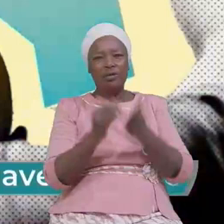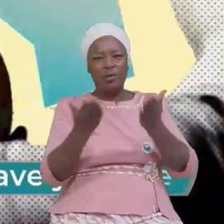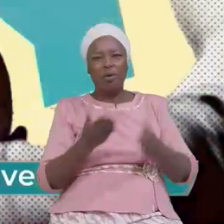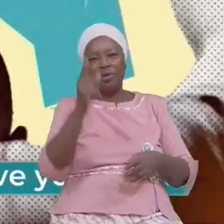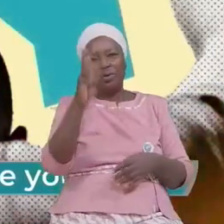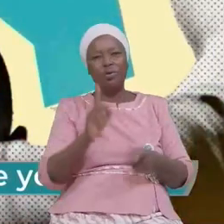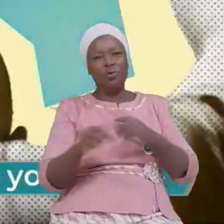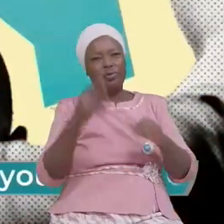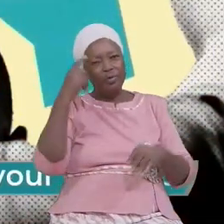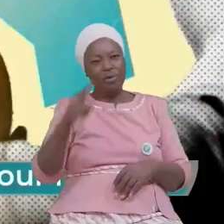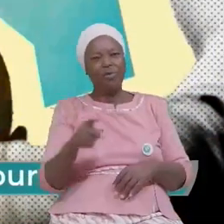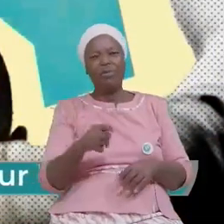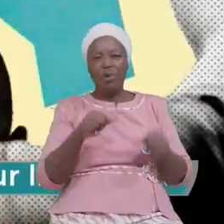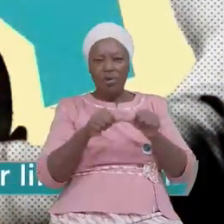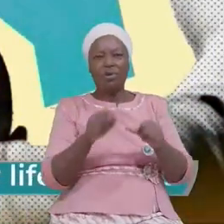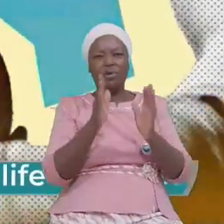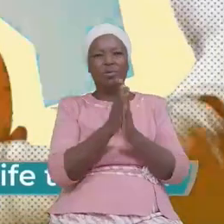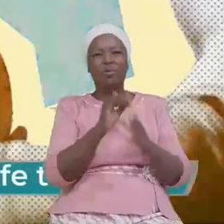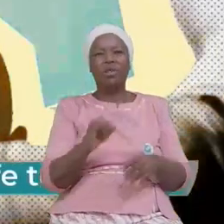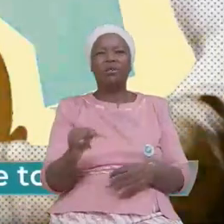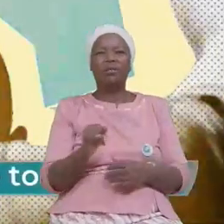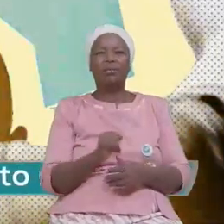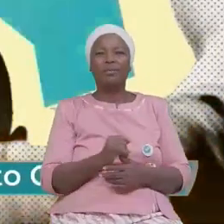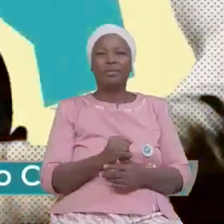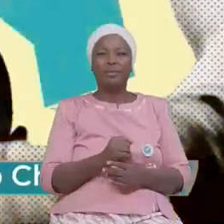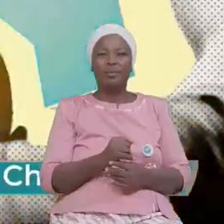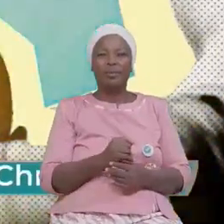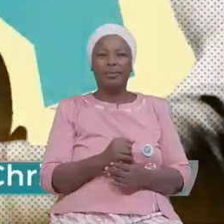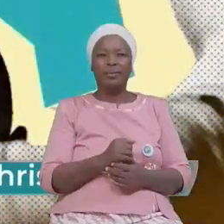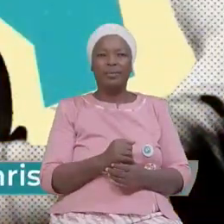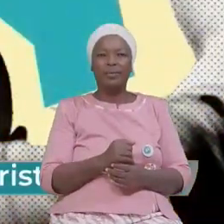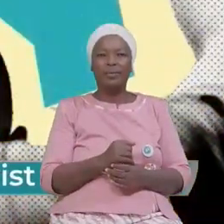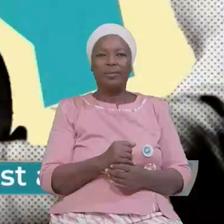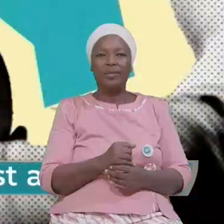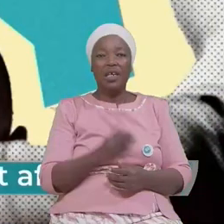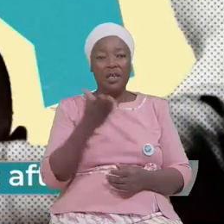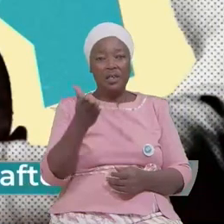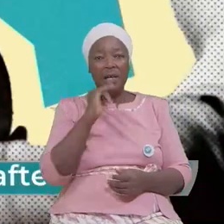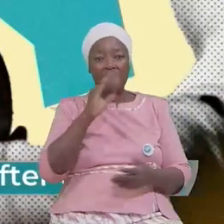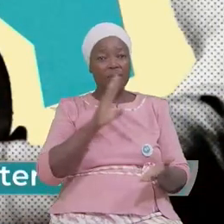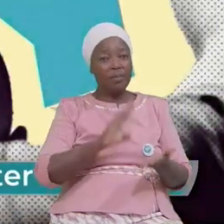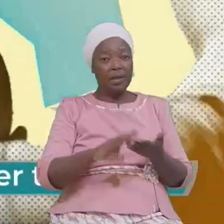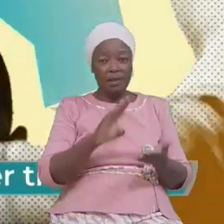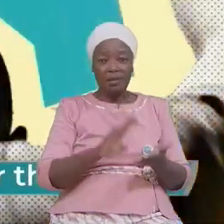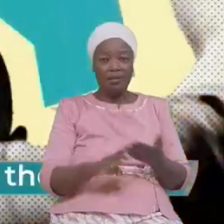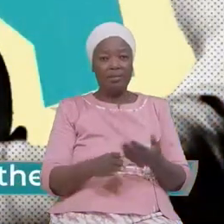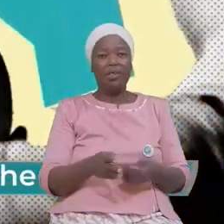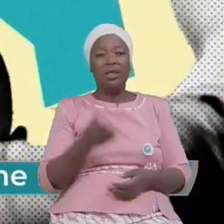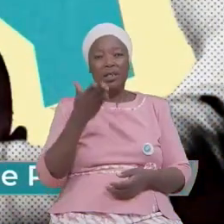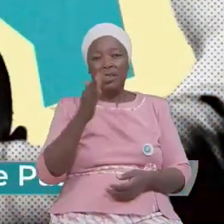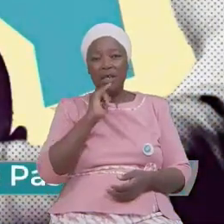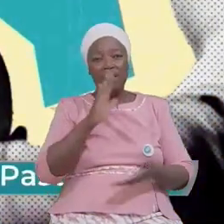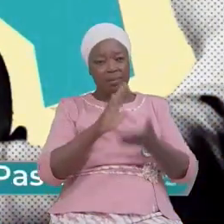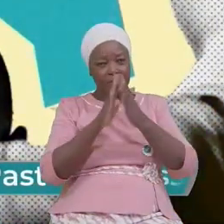Trois volets, un triple de miracles vous attend. Tout ce que vous voulez que Dieu vous fasse, lors,